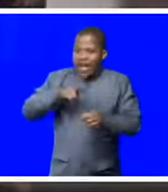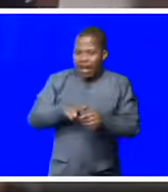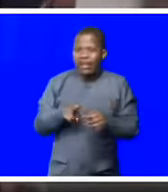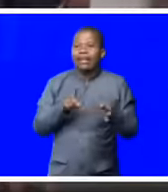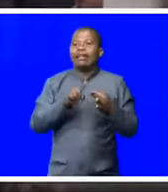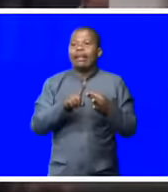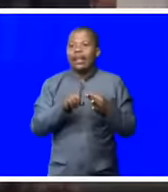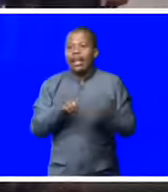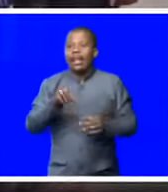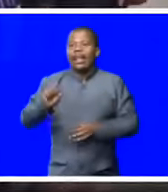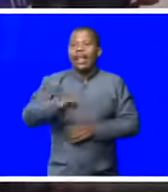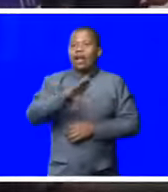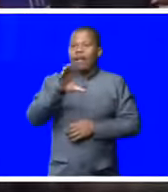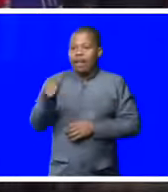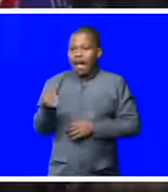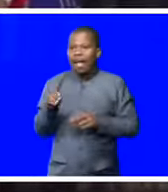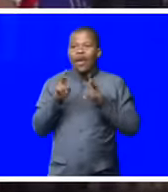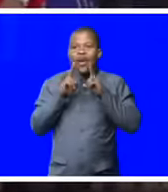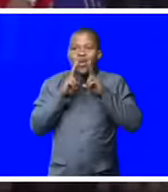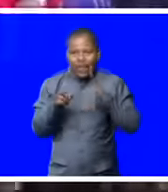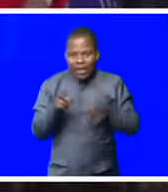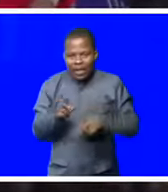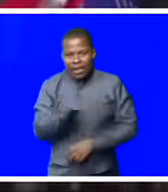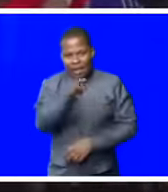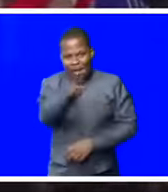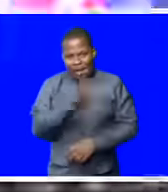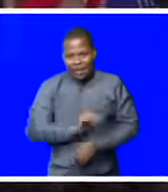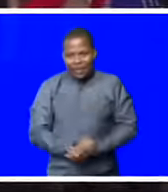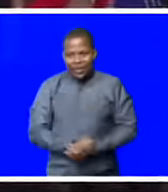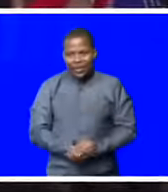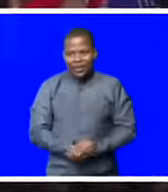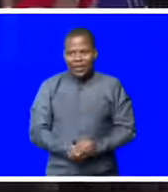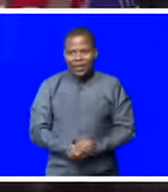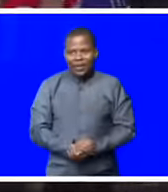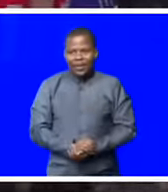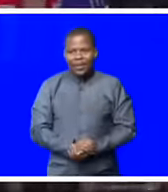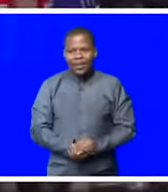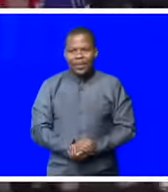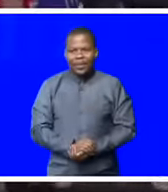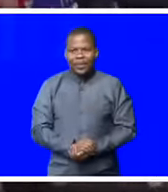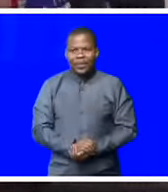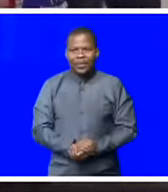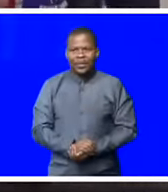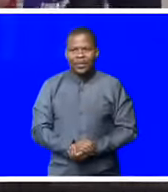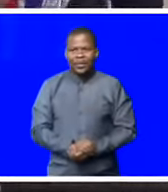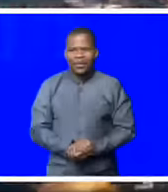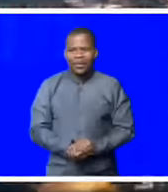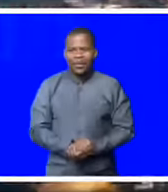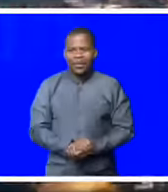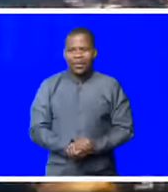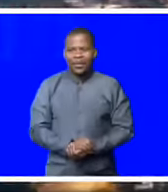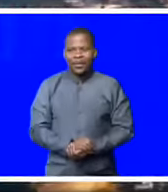eNingizimu Afrika. Ndzabeni teSwatini TV kube yathemkosi mavimbela nginathemba shabangu ezulwini.